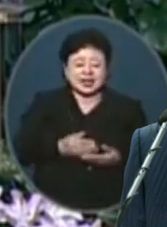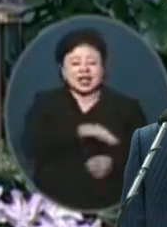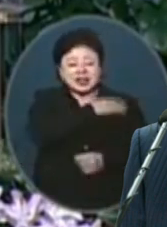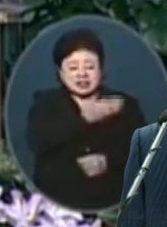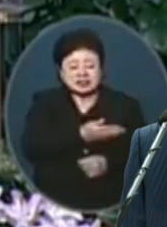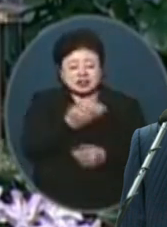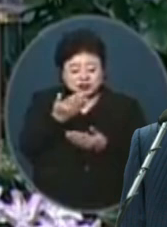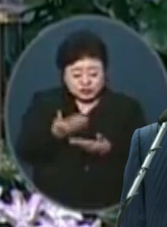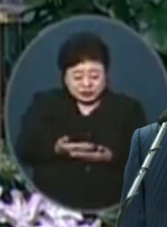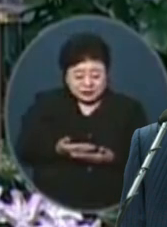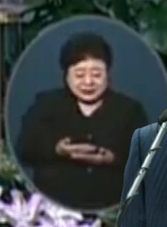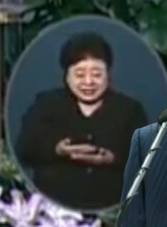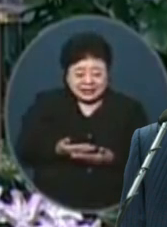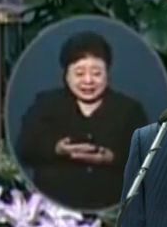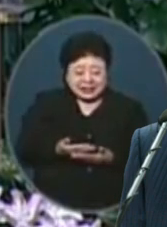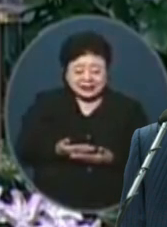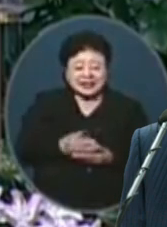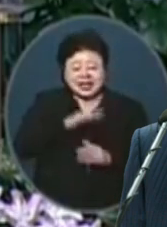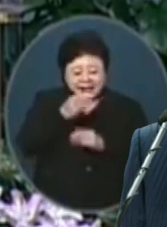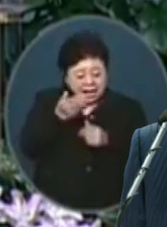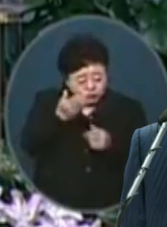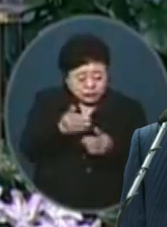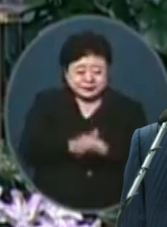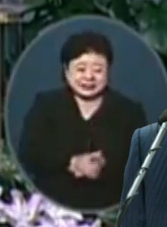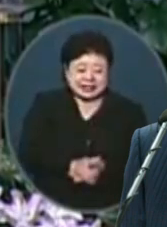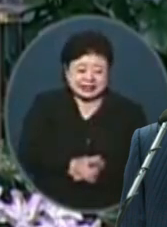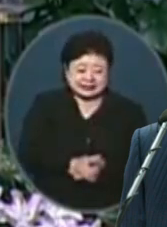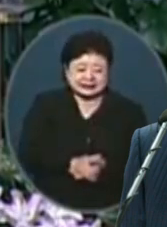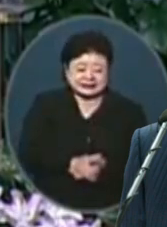능력은 다 주었습니다.